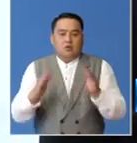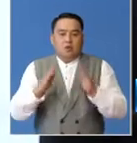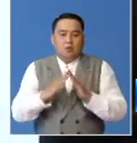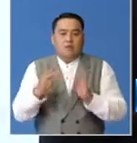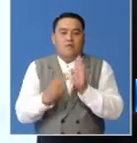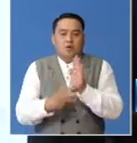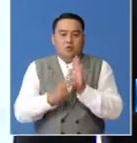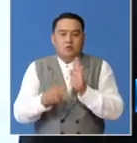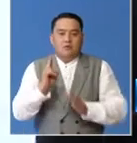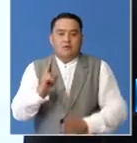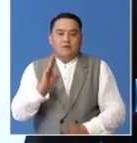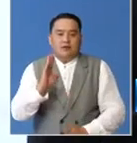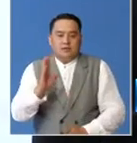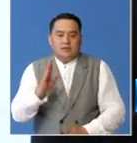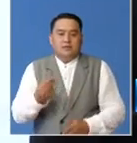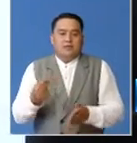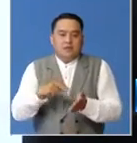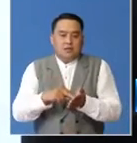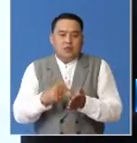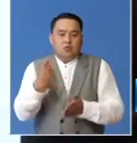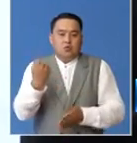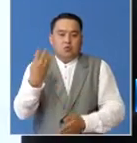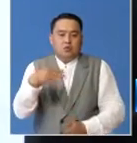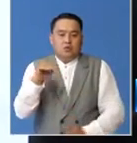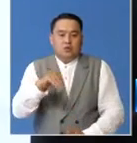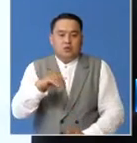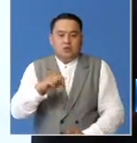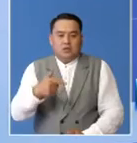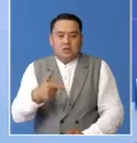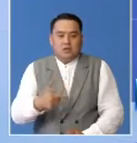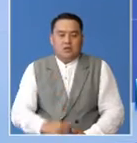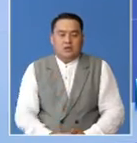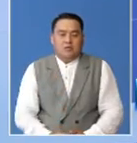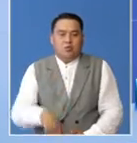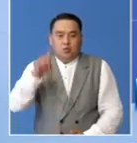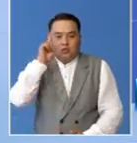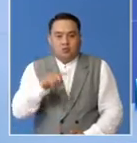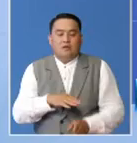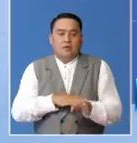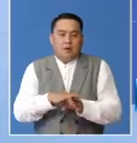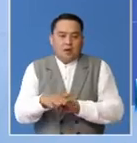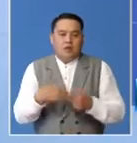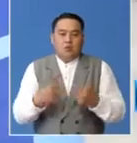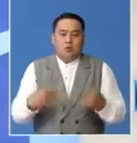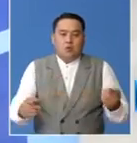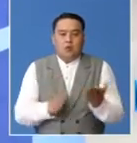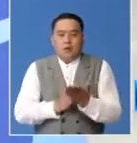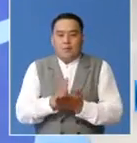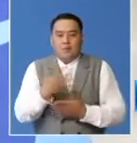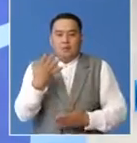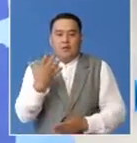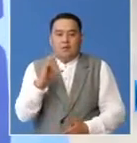по 80 квартир. Минимальная цена за квадрат 140 тысяч тенге. Узнать о ходе реализации других направлений